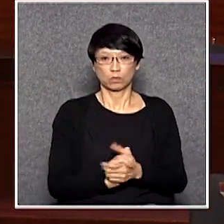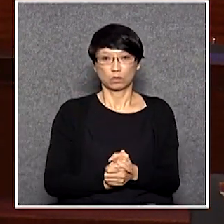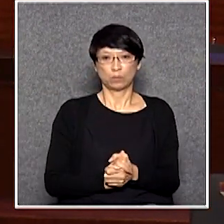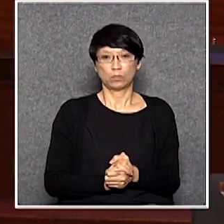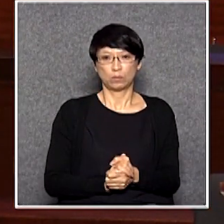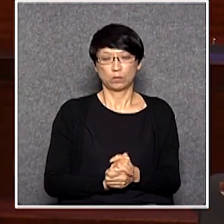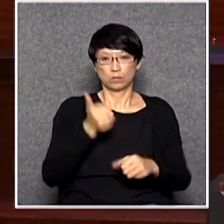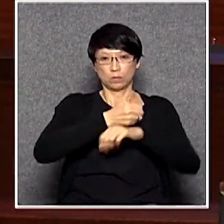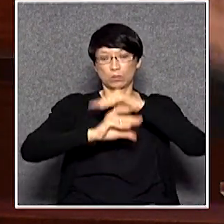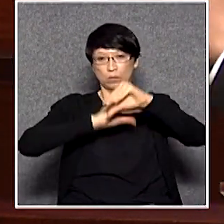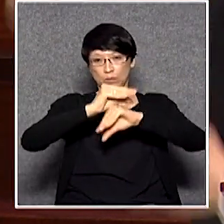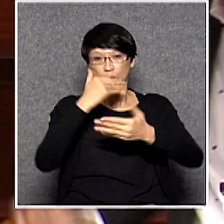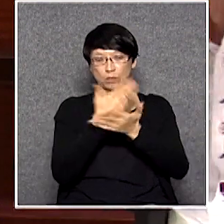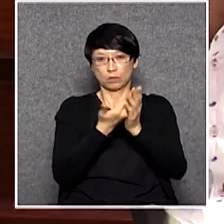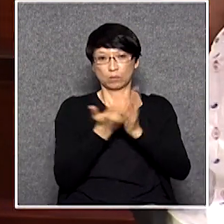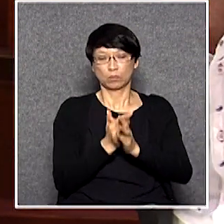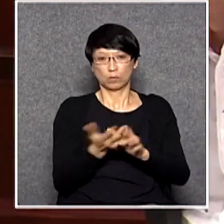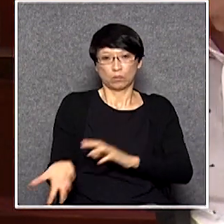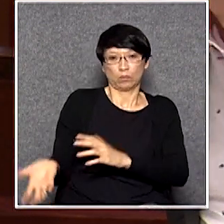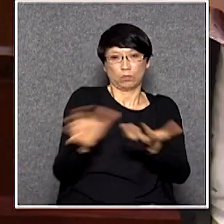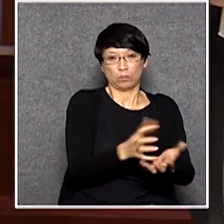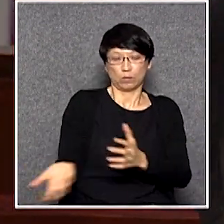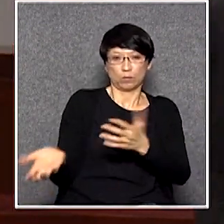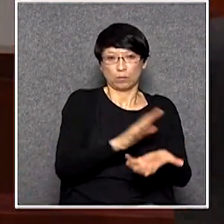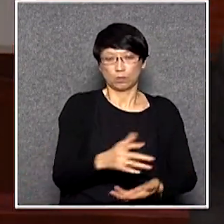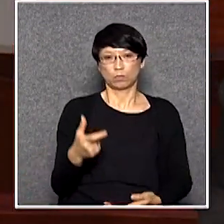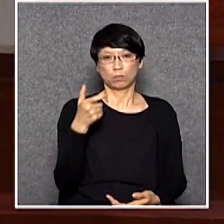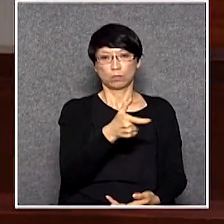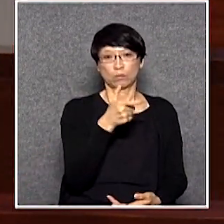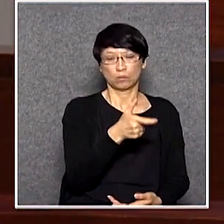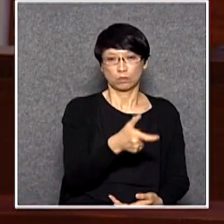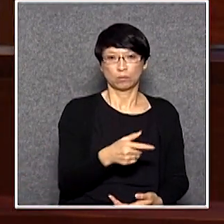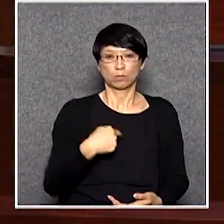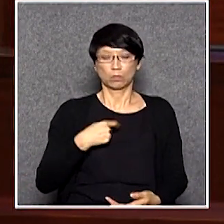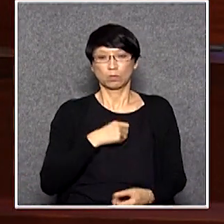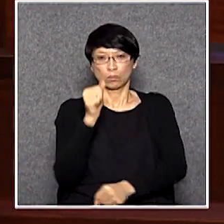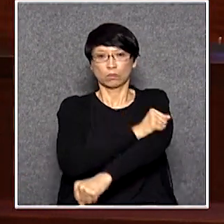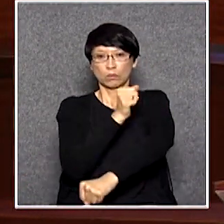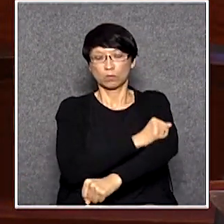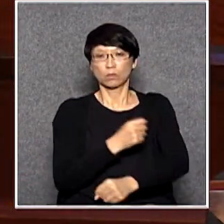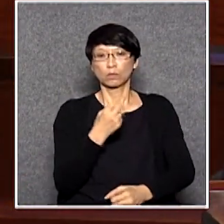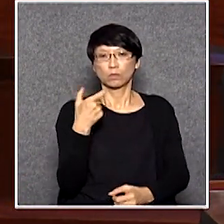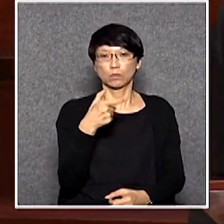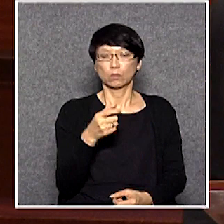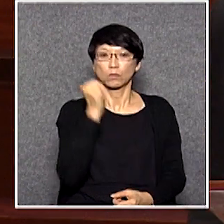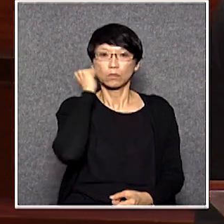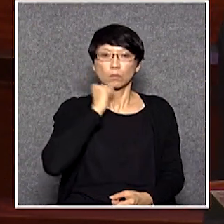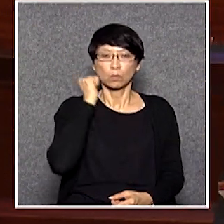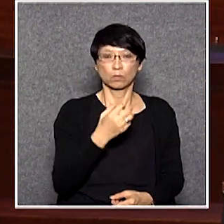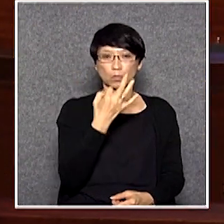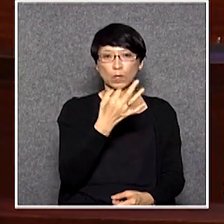基建工程就冤枉甘心，抌落咸水海，我哋嘅血汗钱。一个老人家